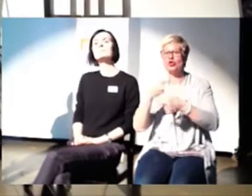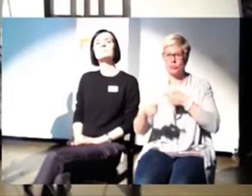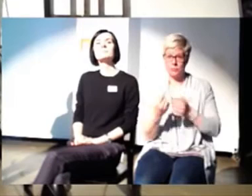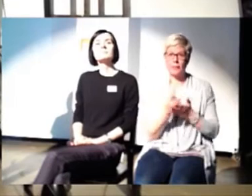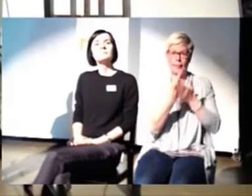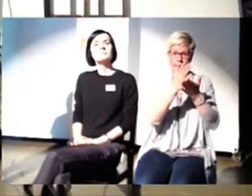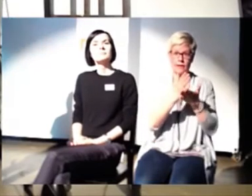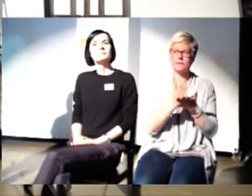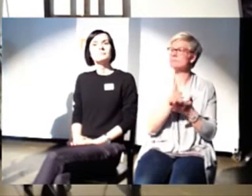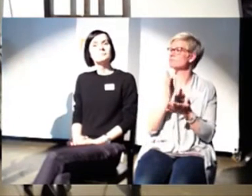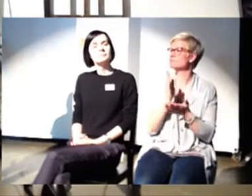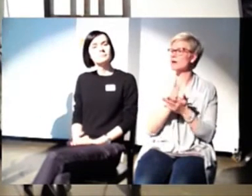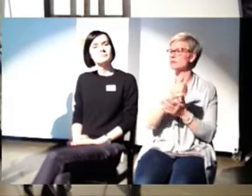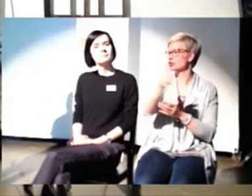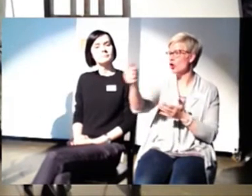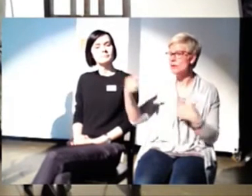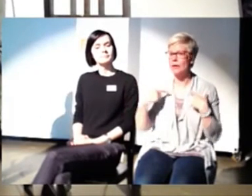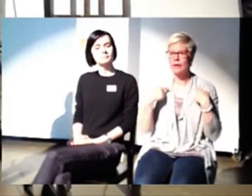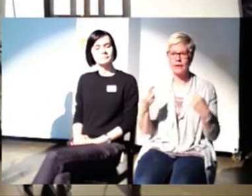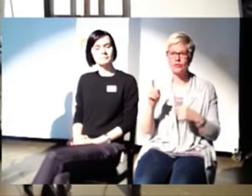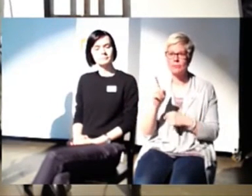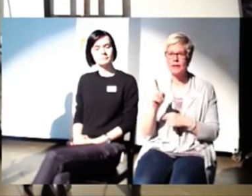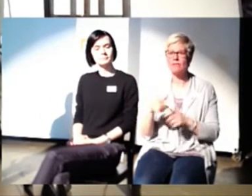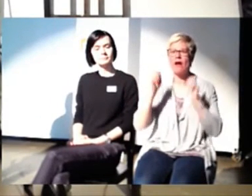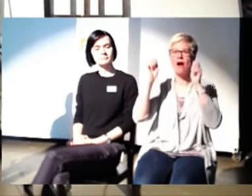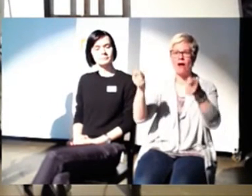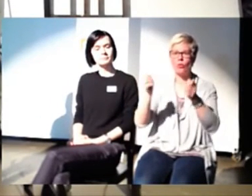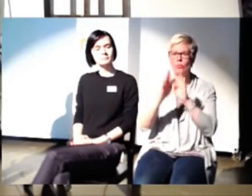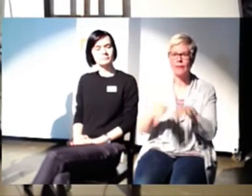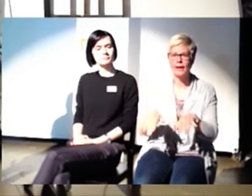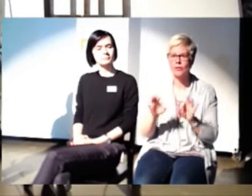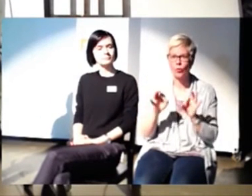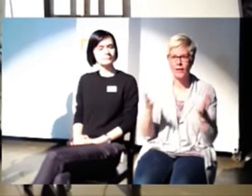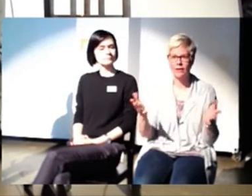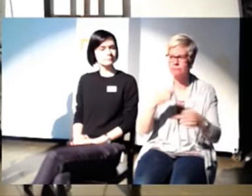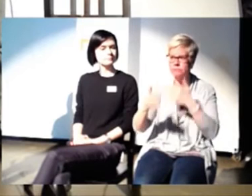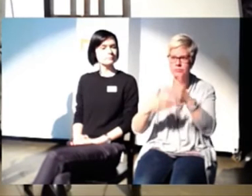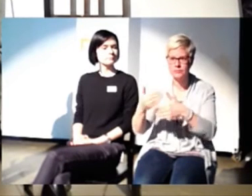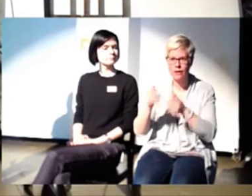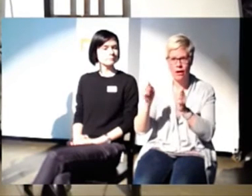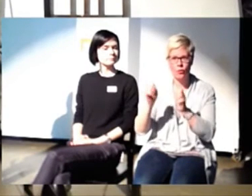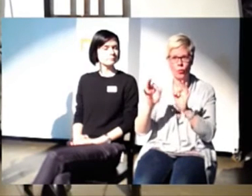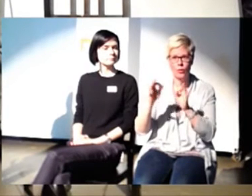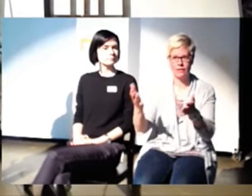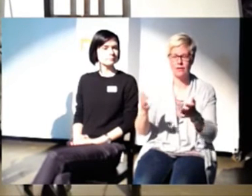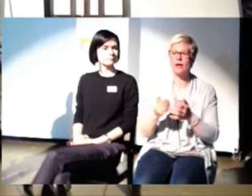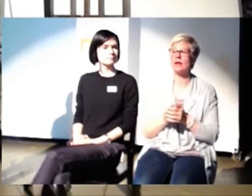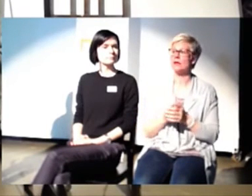kaikkea kiinnostaa se, että jos ne hakumenettelyt esimerkiksi ja sitten se, että mitä